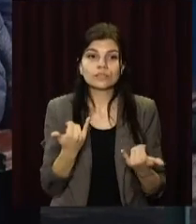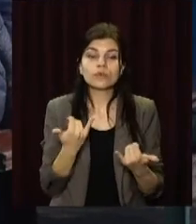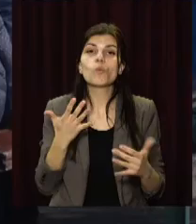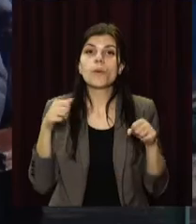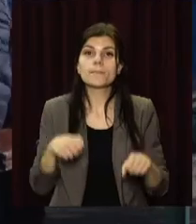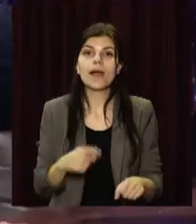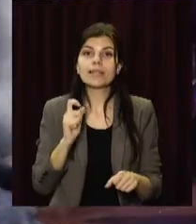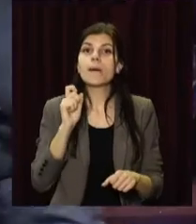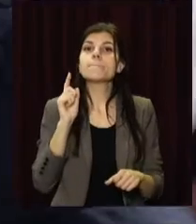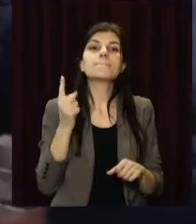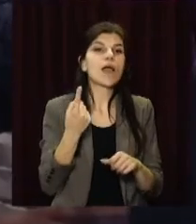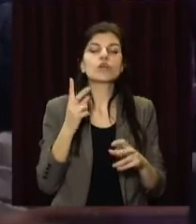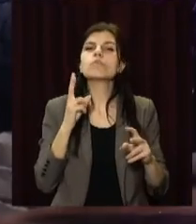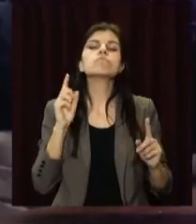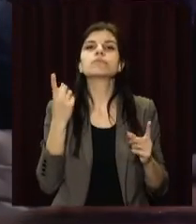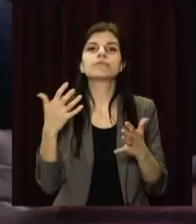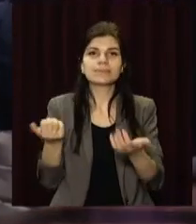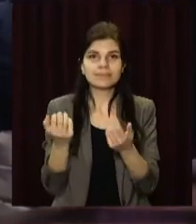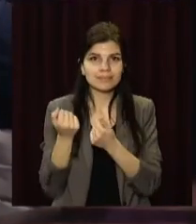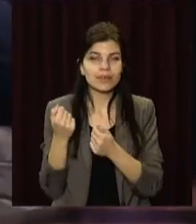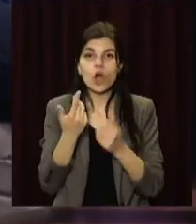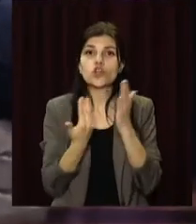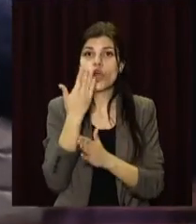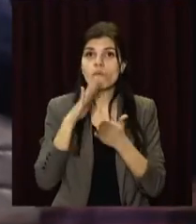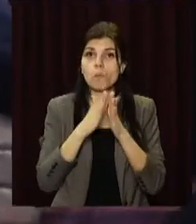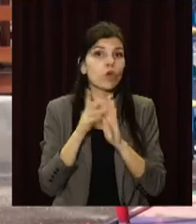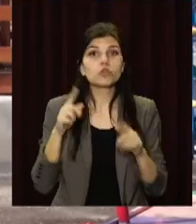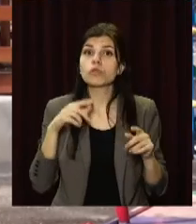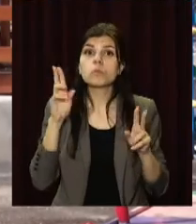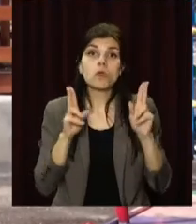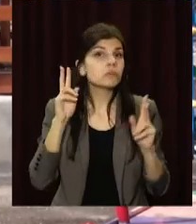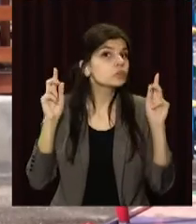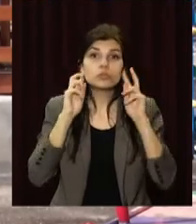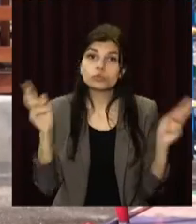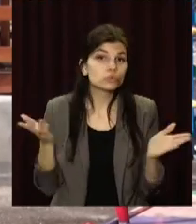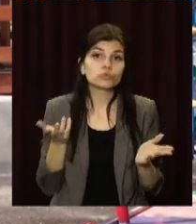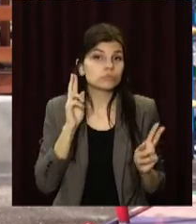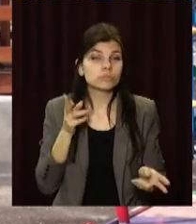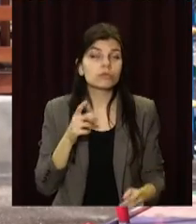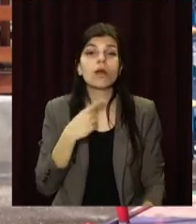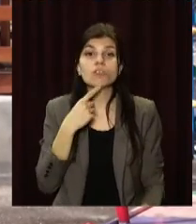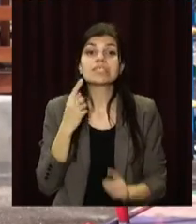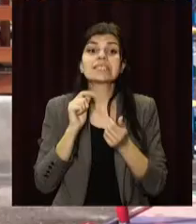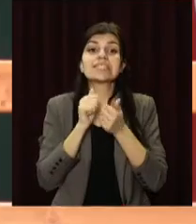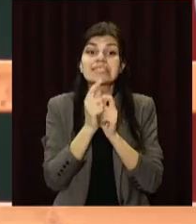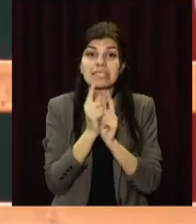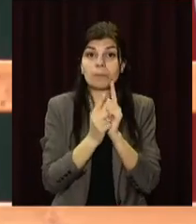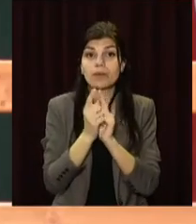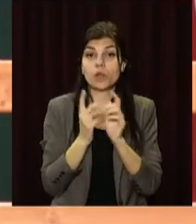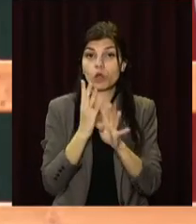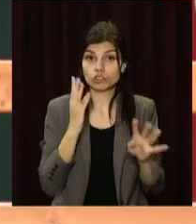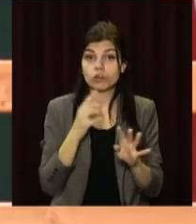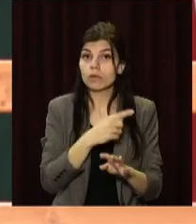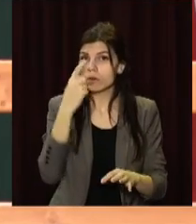матимуть право на першочергове зарахування до дитсадка, про нові правила і не чули, кажуть у закладі. Тож про зміни в черзі на новий навчальний рік